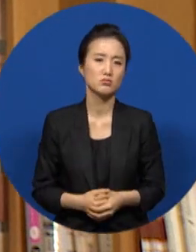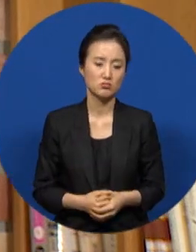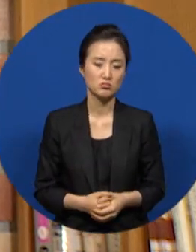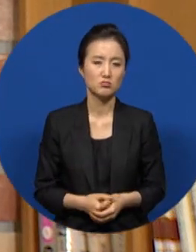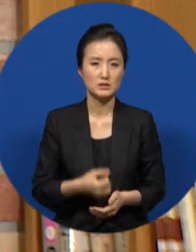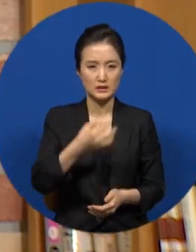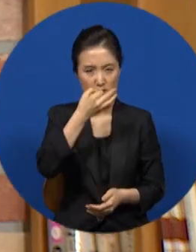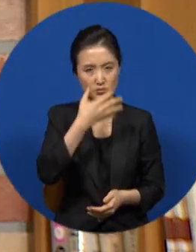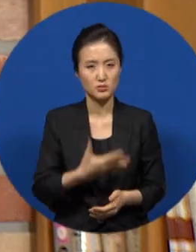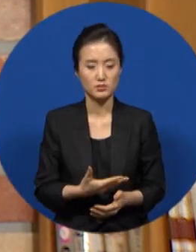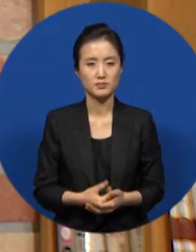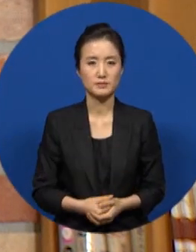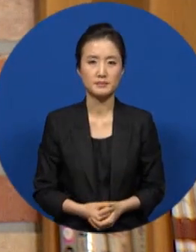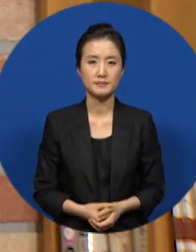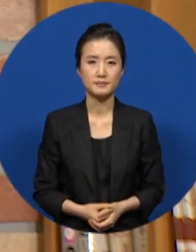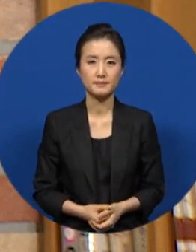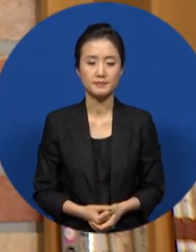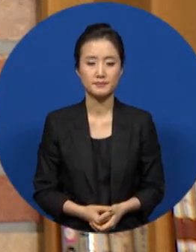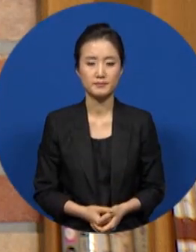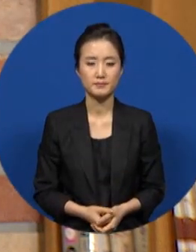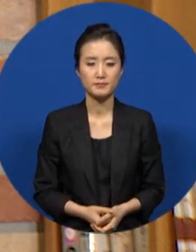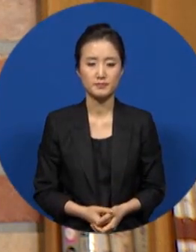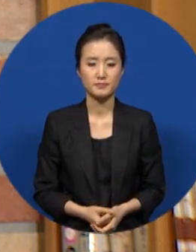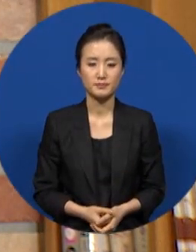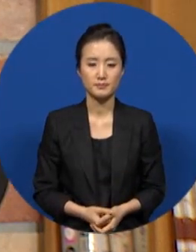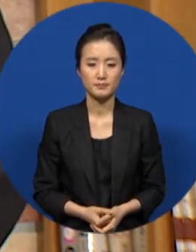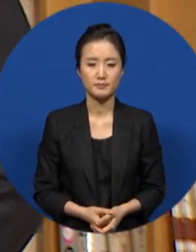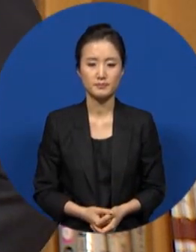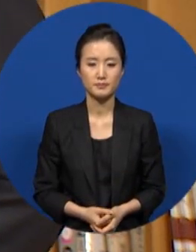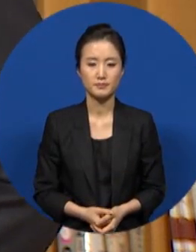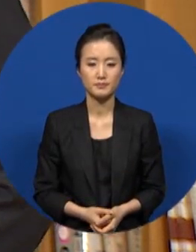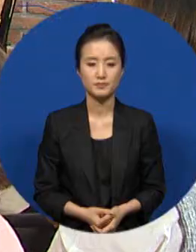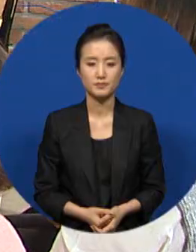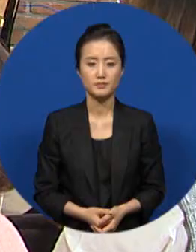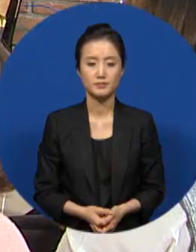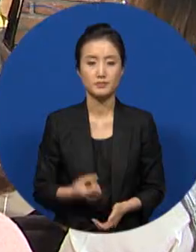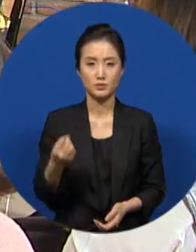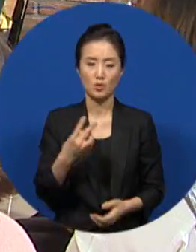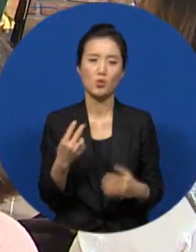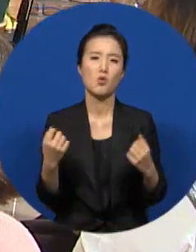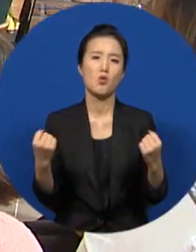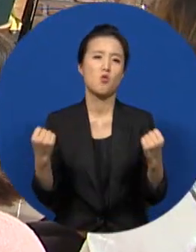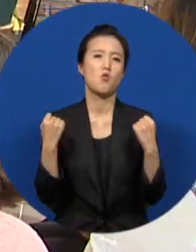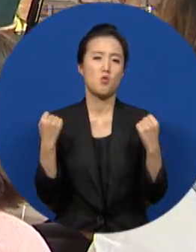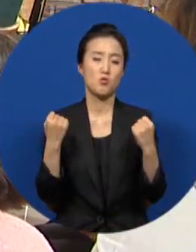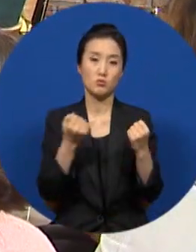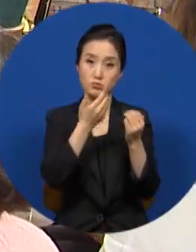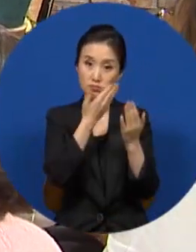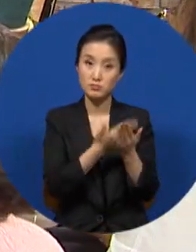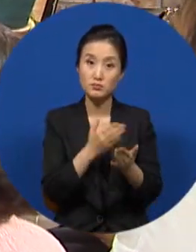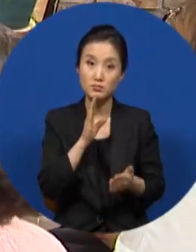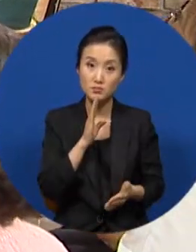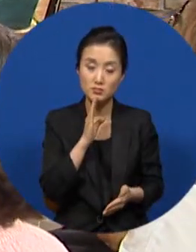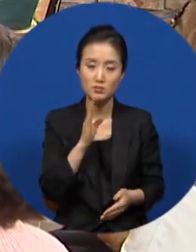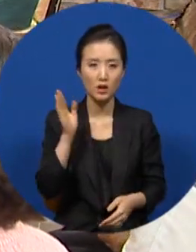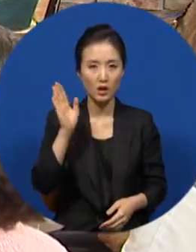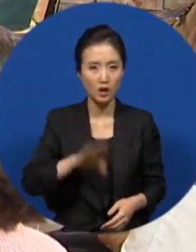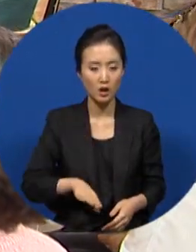힘든 일입니다. 그리고 이제 강령해야 되는데 건강해야 되는데 요즘 뭐 사고가 너무 많습니다.